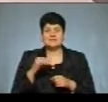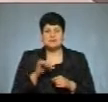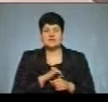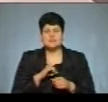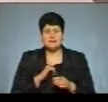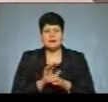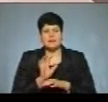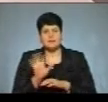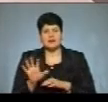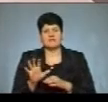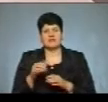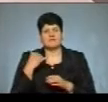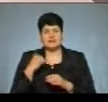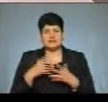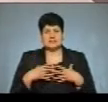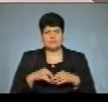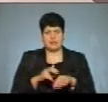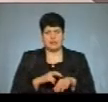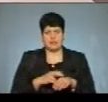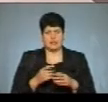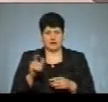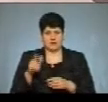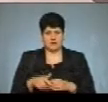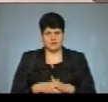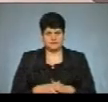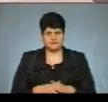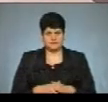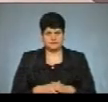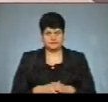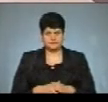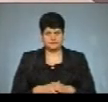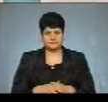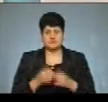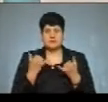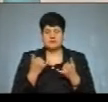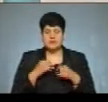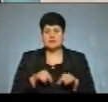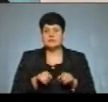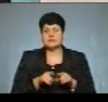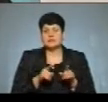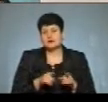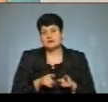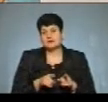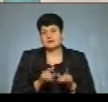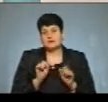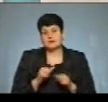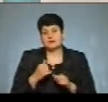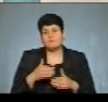перенаправити цей виклик до сімейного лікаря цієї людини? Ну, зараз так, що в нас, нам можуть